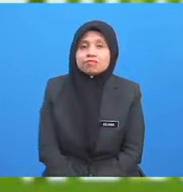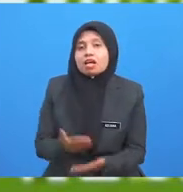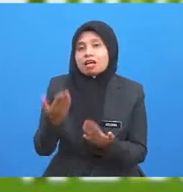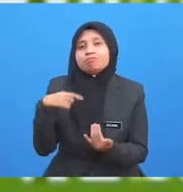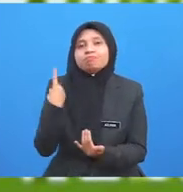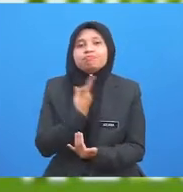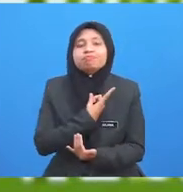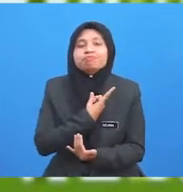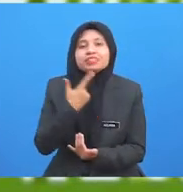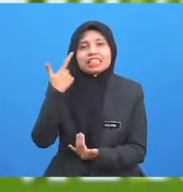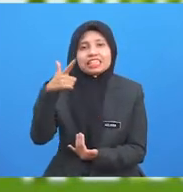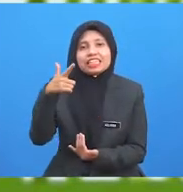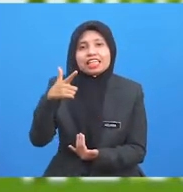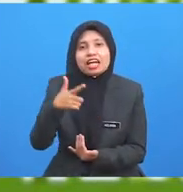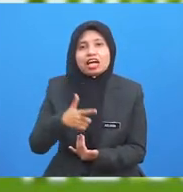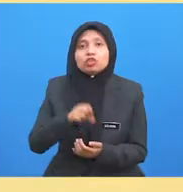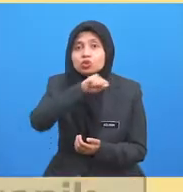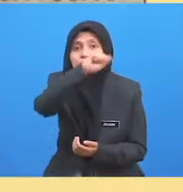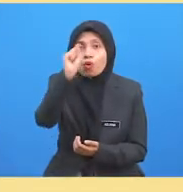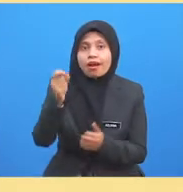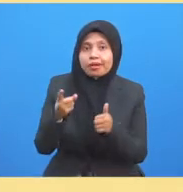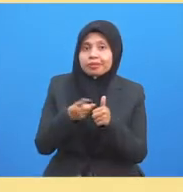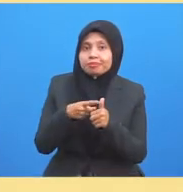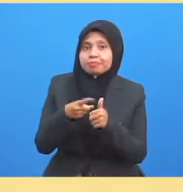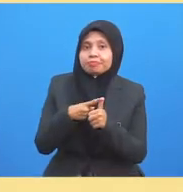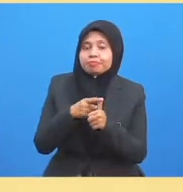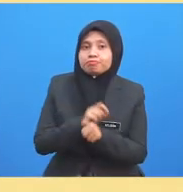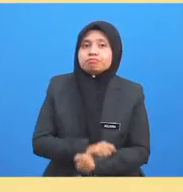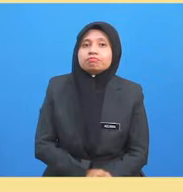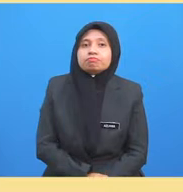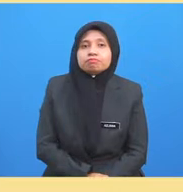Mari kita lihat soalan uji minda yang pertama.